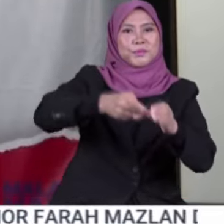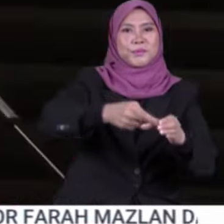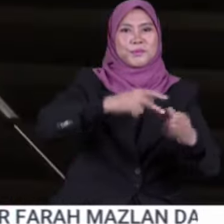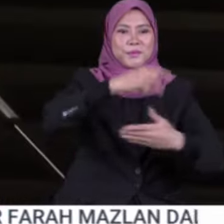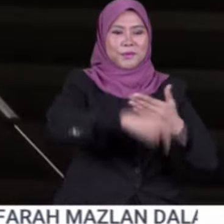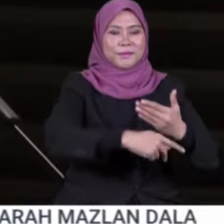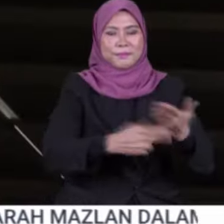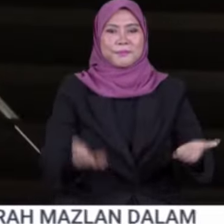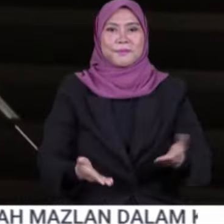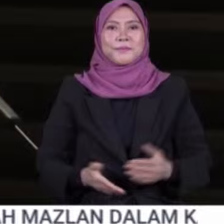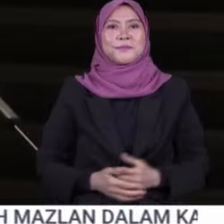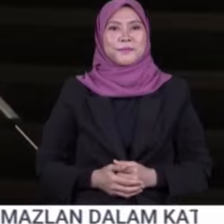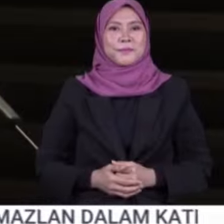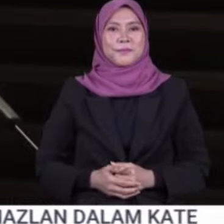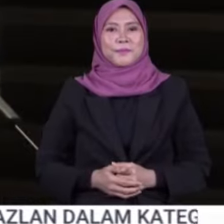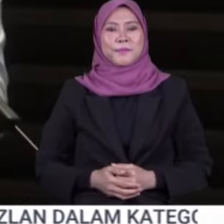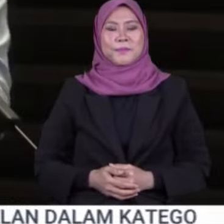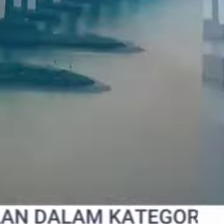ini.